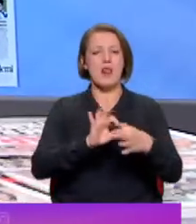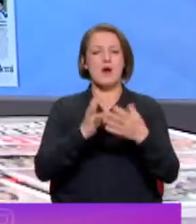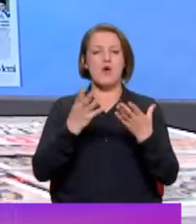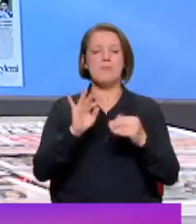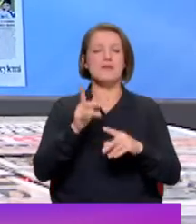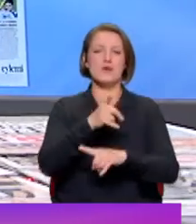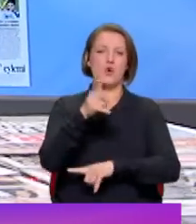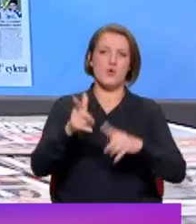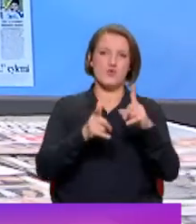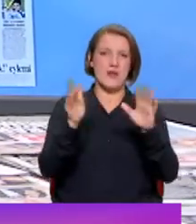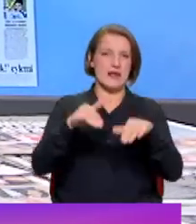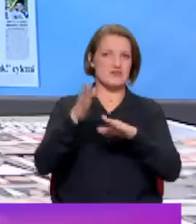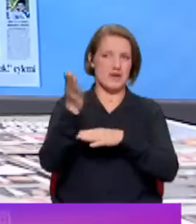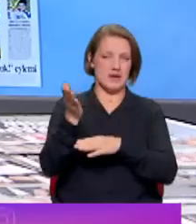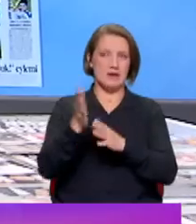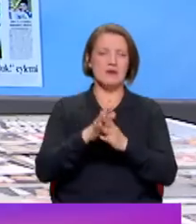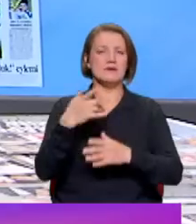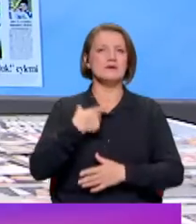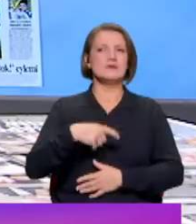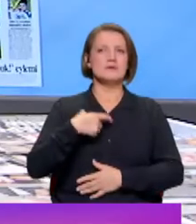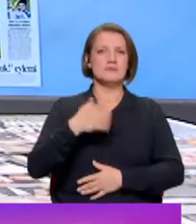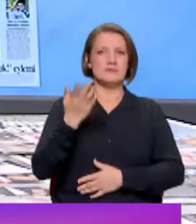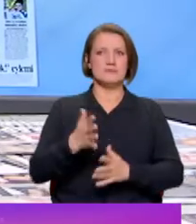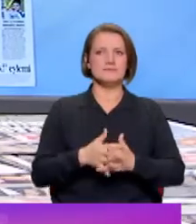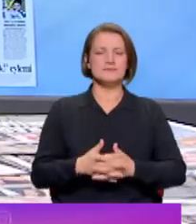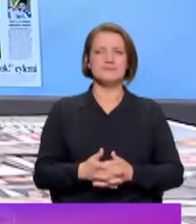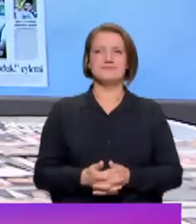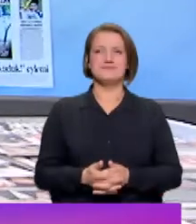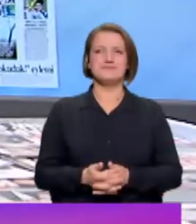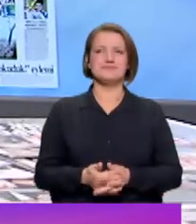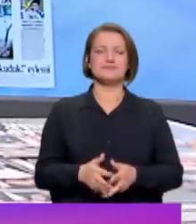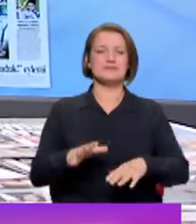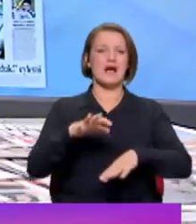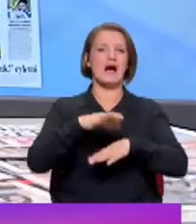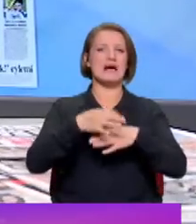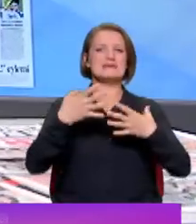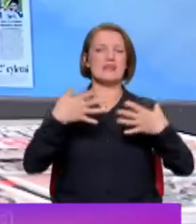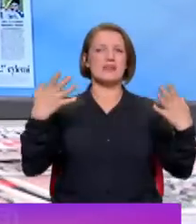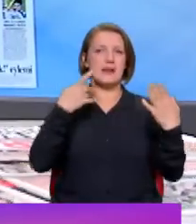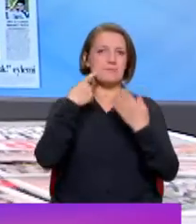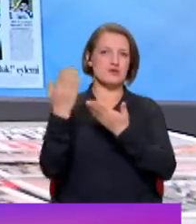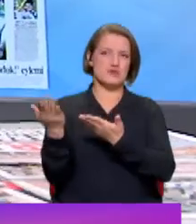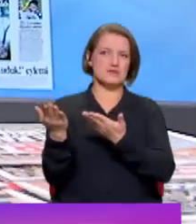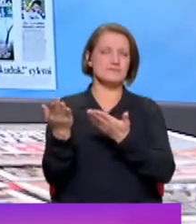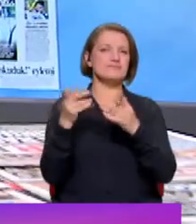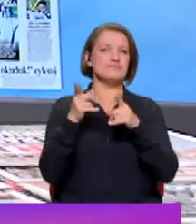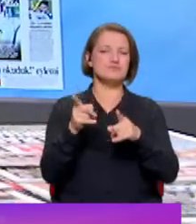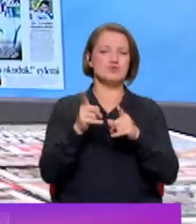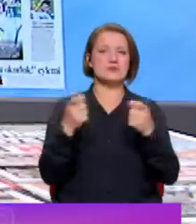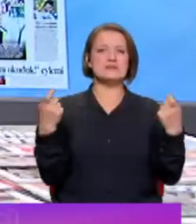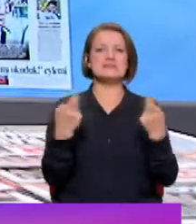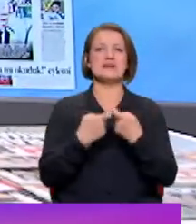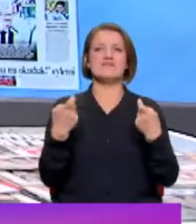görüntüler gelecek şimdi ekrana özellikle Eee hastanelere Doğru gideceğiz ve bu